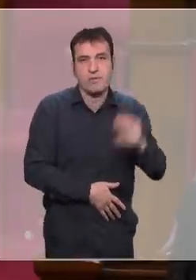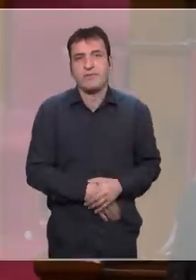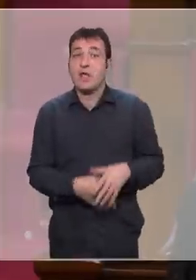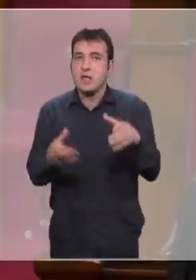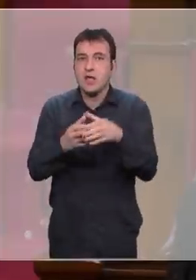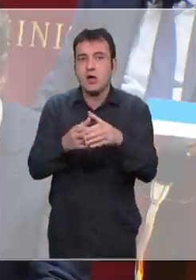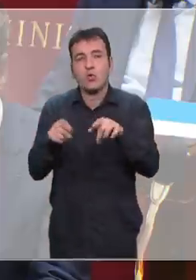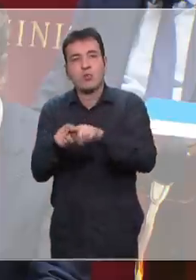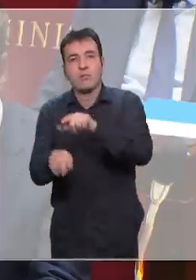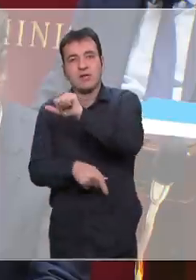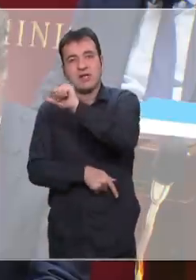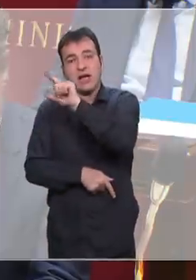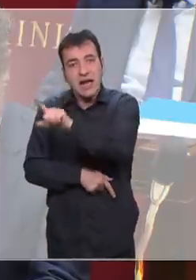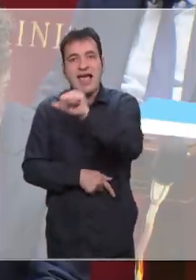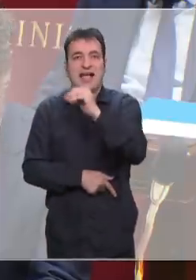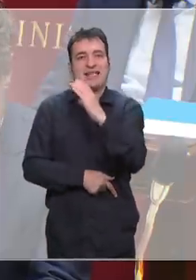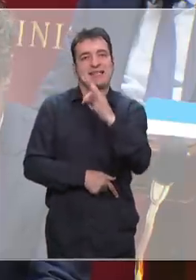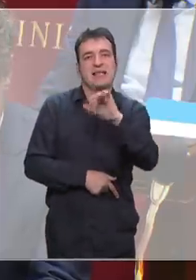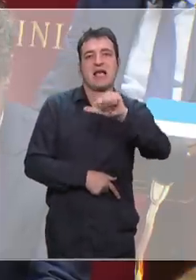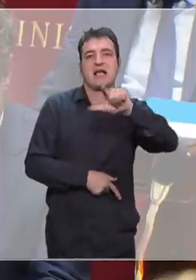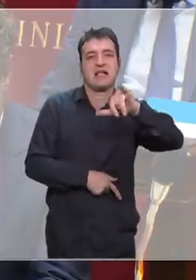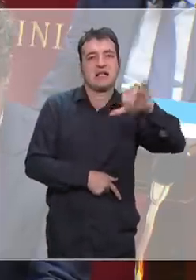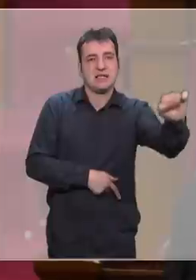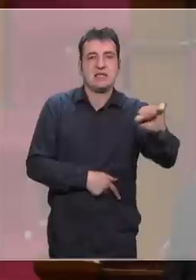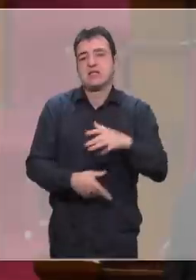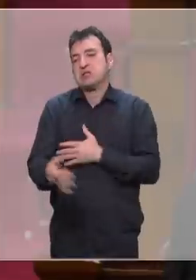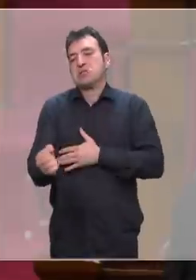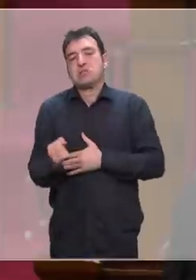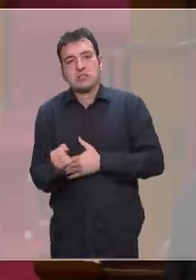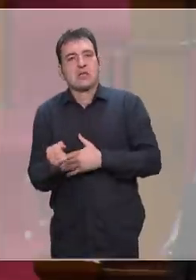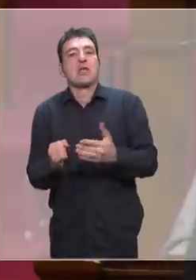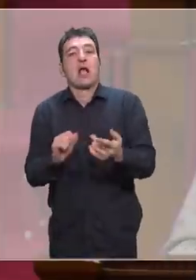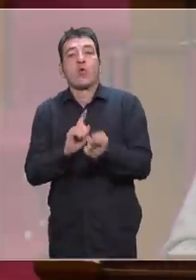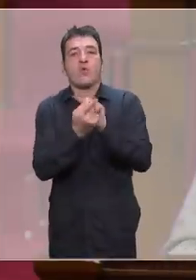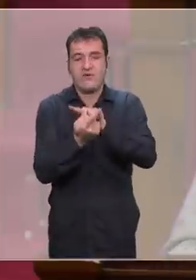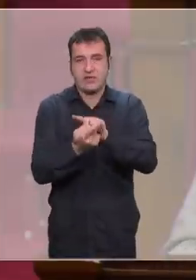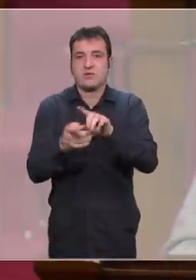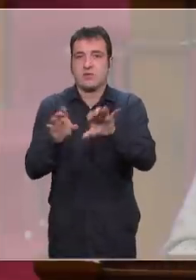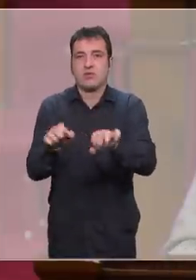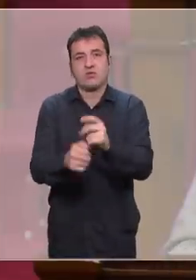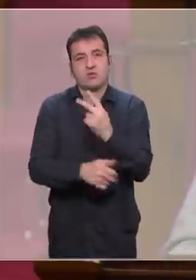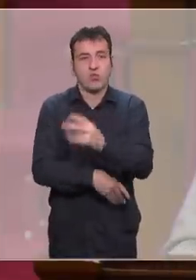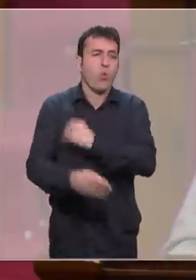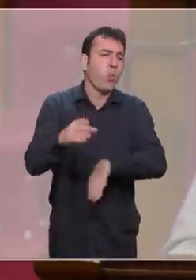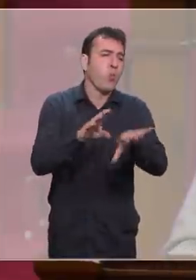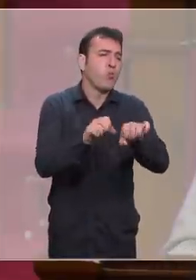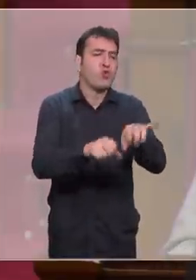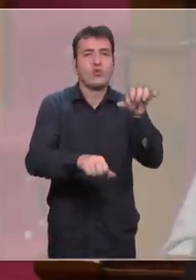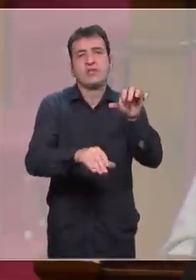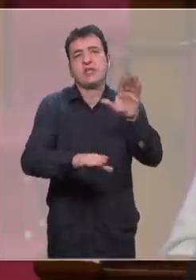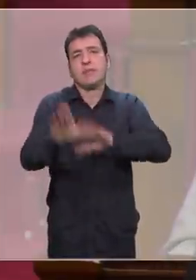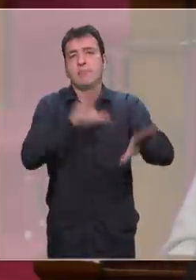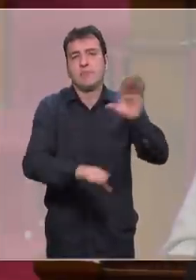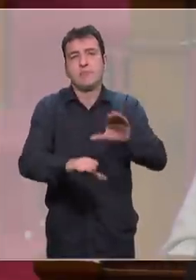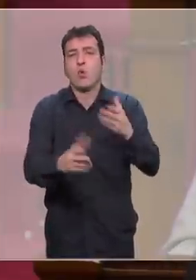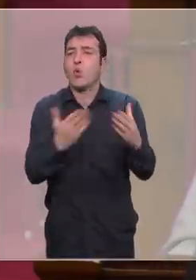freinent la conversion de leurs producteurs, déclassent des volumes de production ou encore payent moins bien les produits bio que les produits